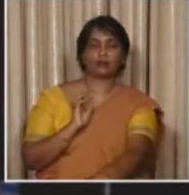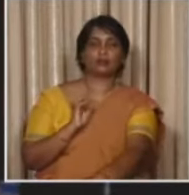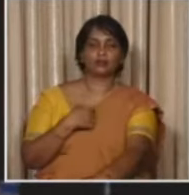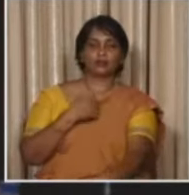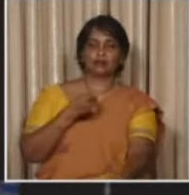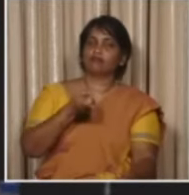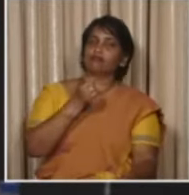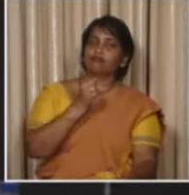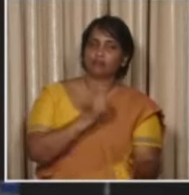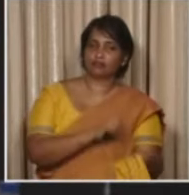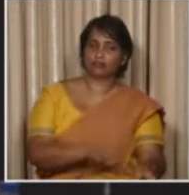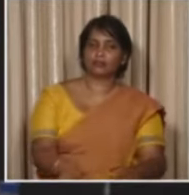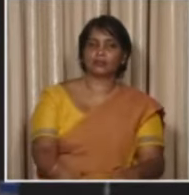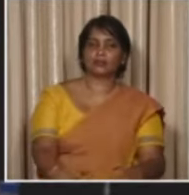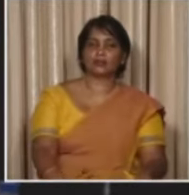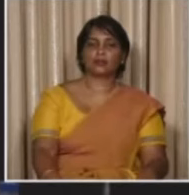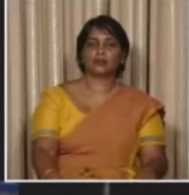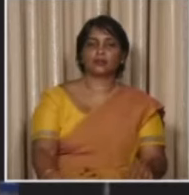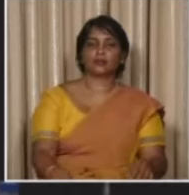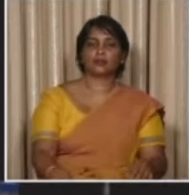സ്ഥിരകരണ വിശേഷം